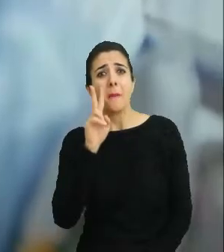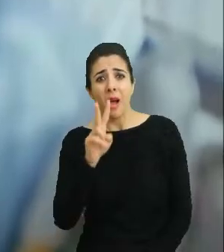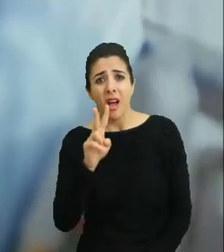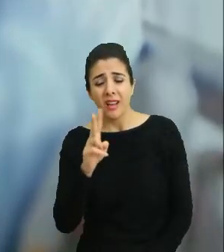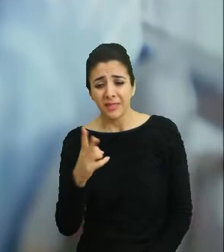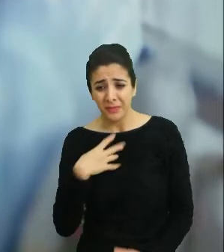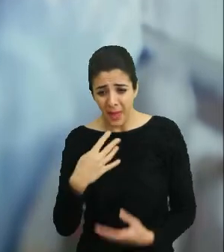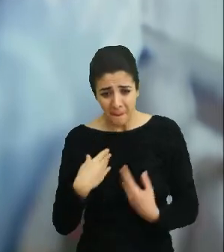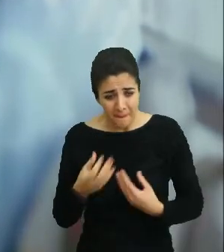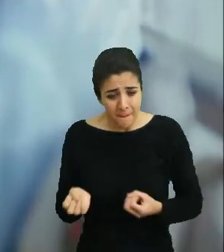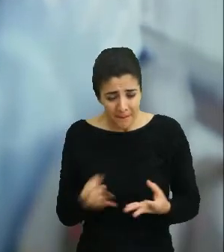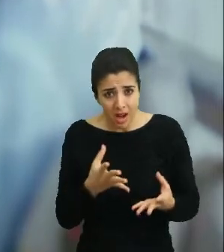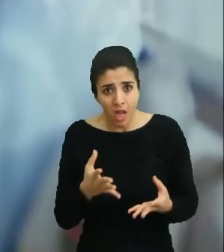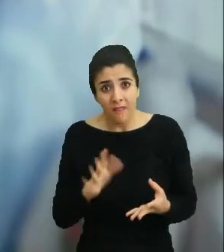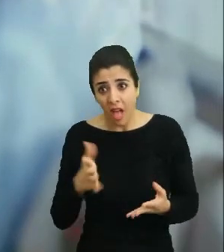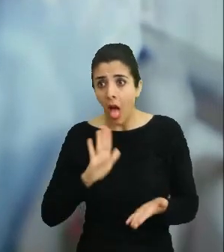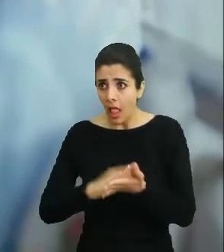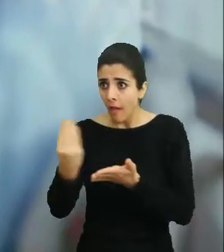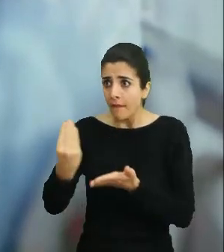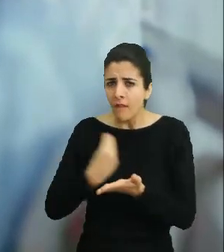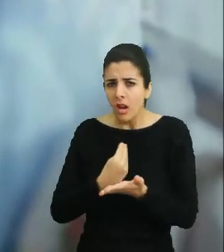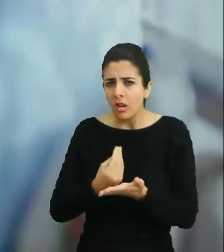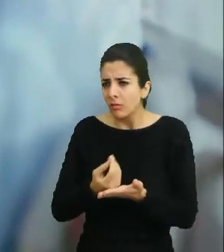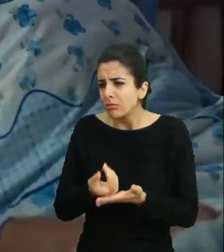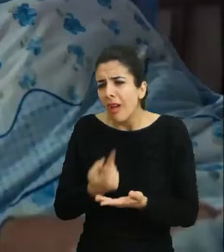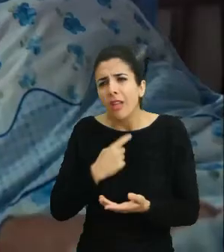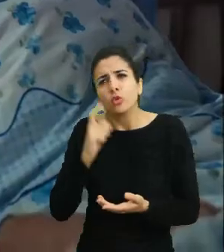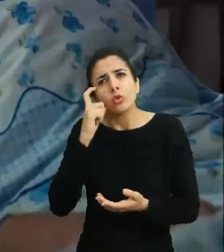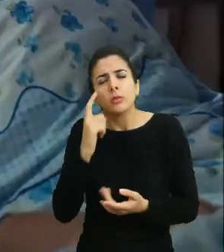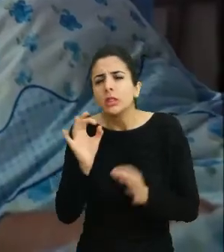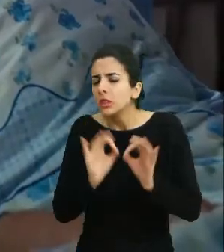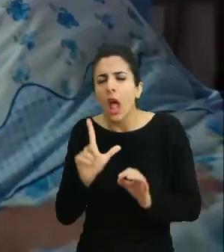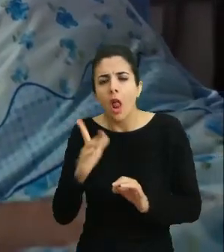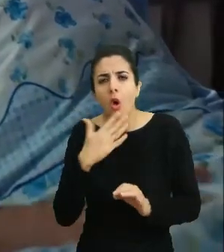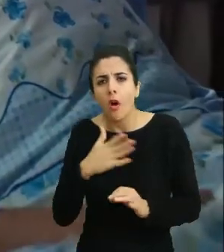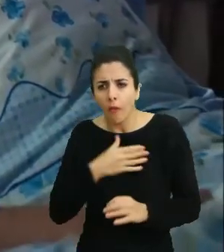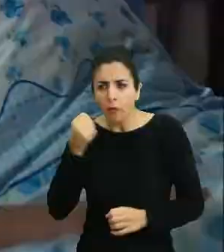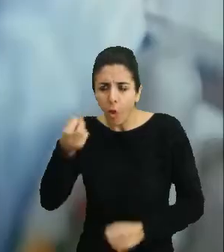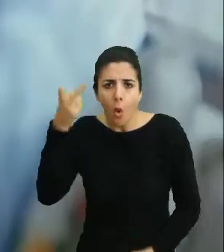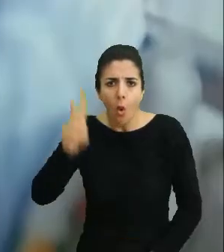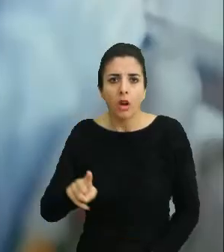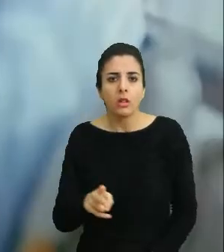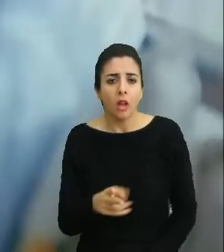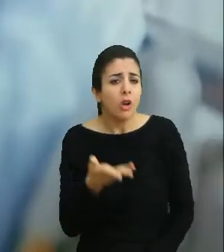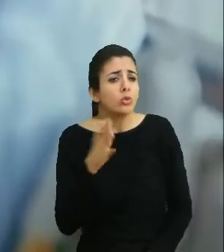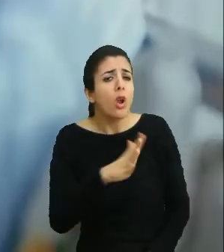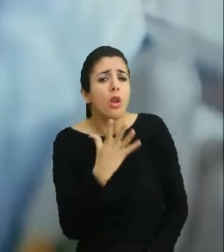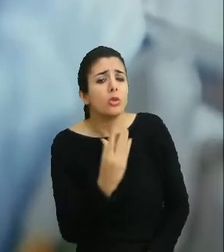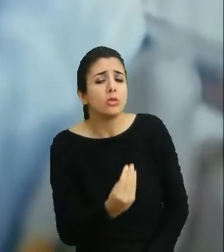salsalar yahut elime verseler gözümü kırpmazdım. Sonra?